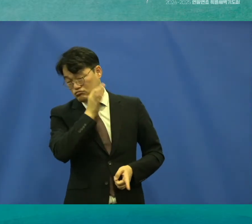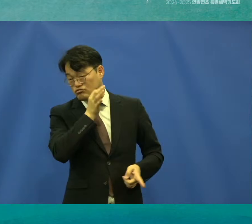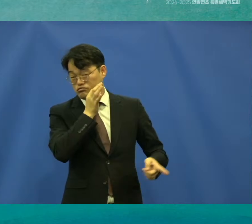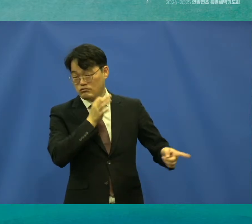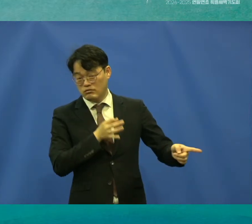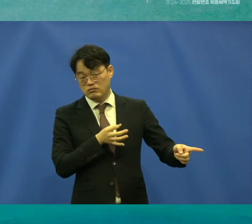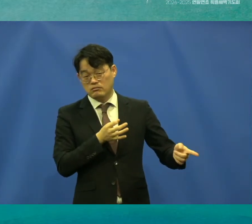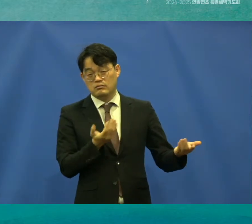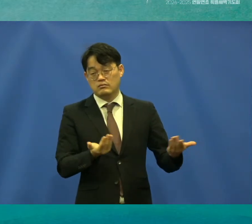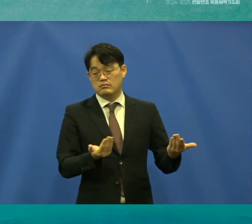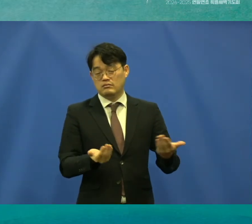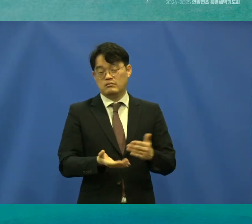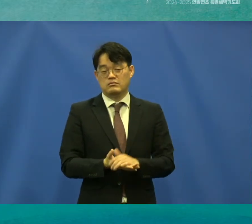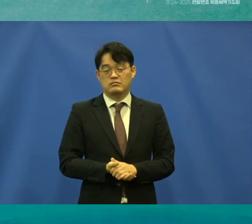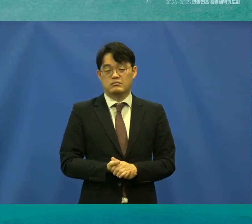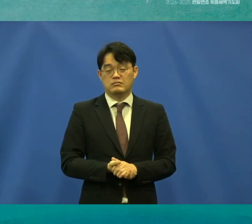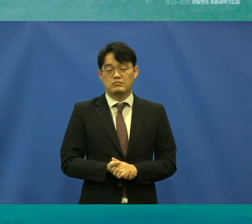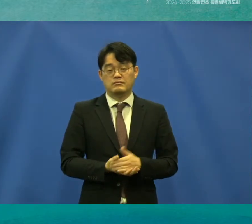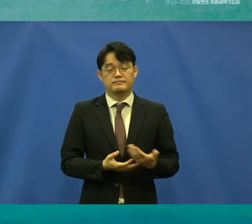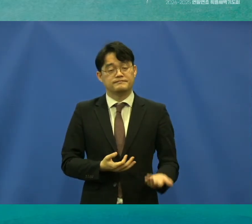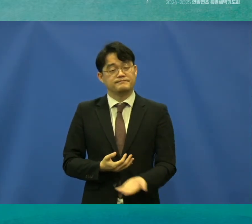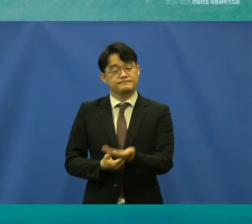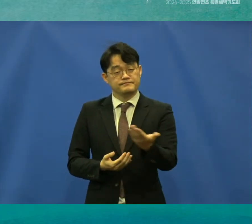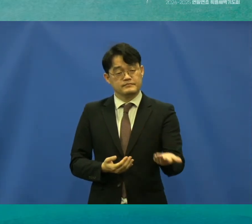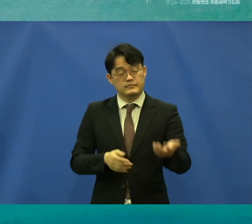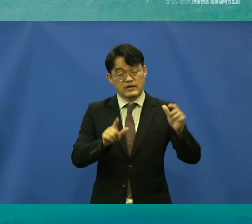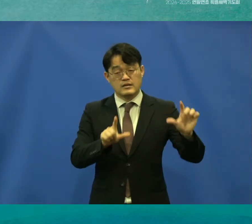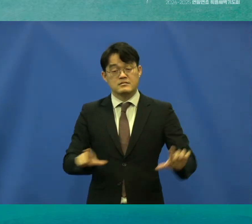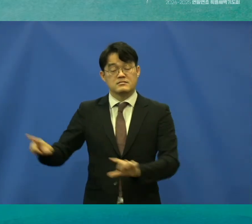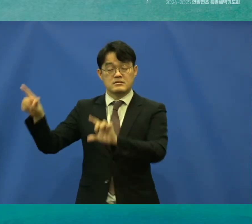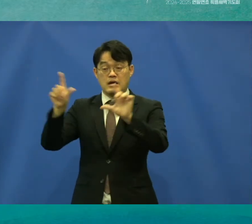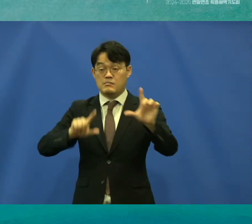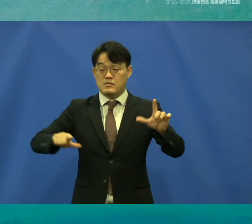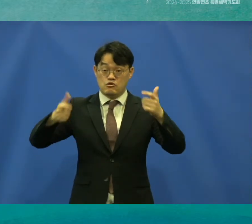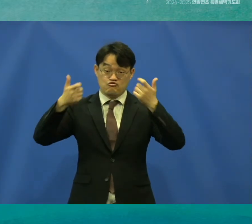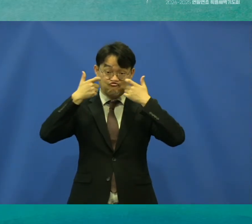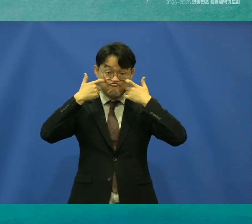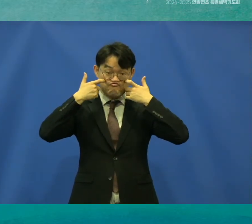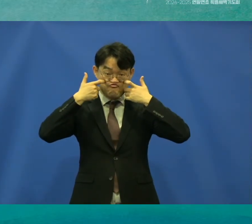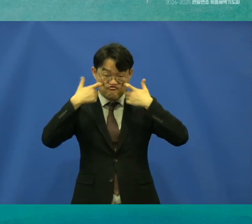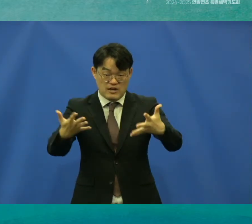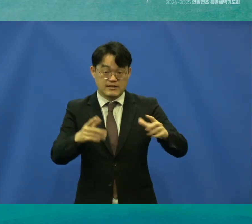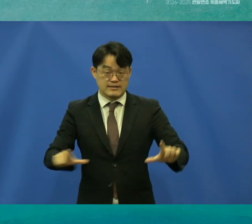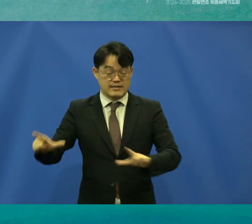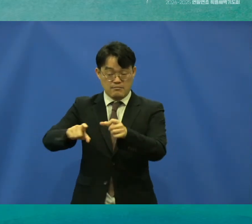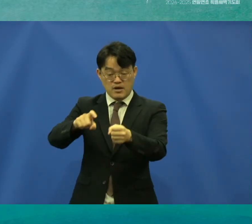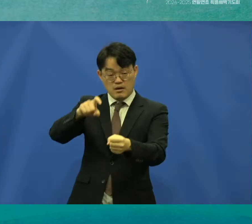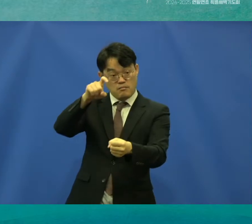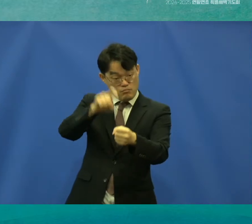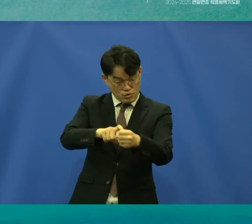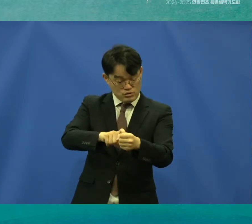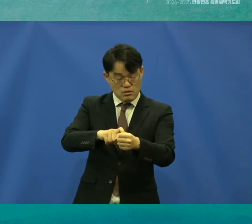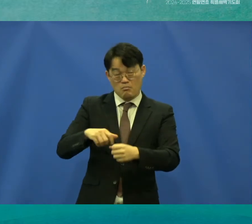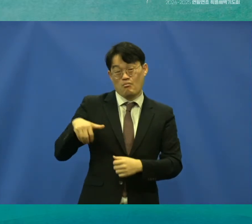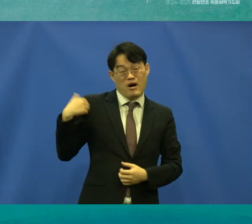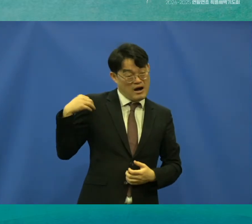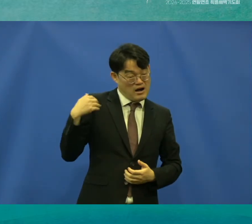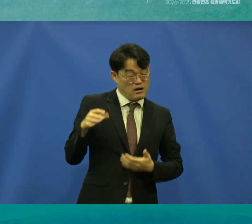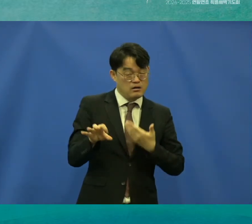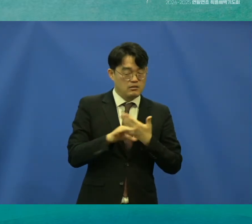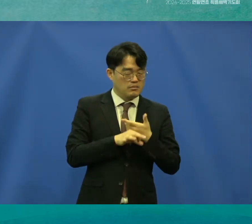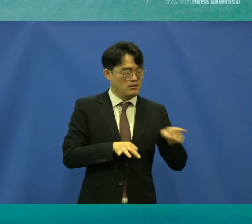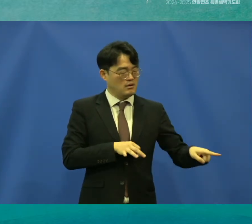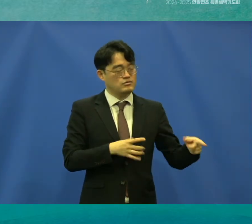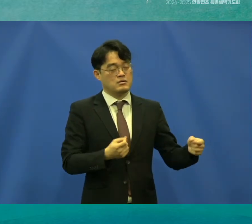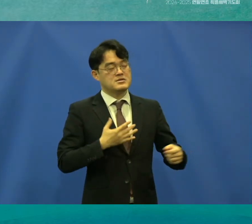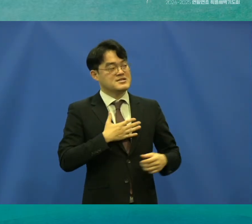여러분, 삶의 선명한 목적과 이유를 놓쳐버리면요, 성질이 안 좋아지게 돼 있어요.